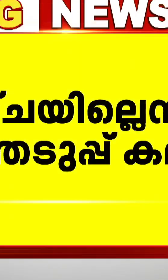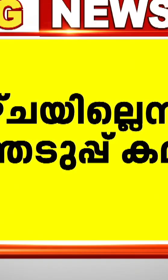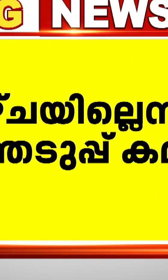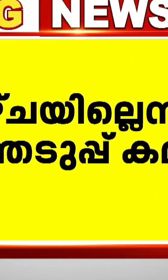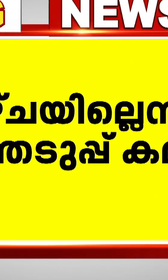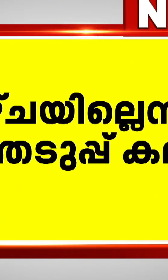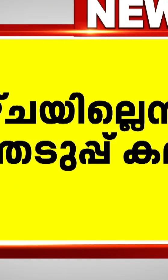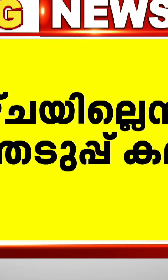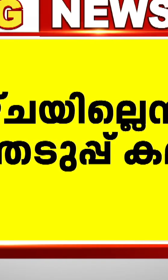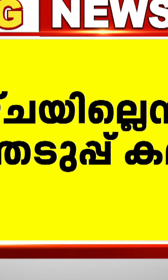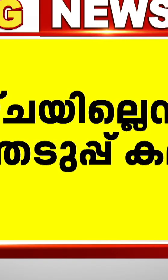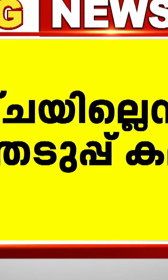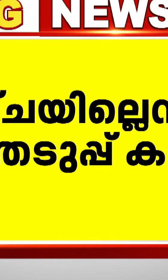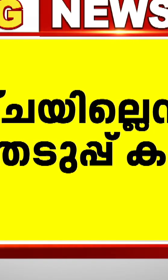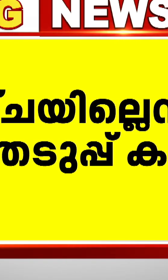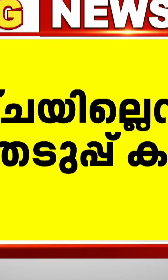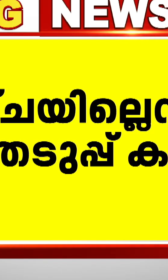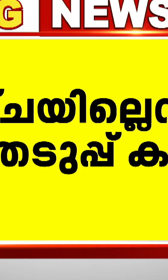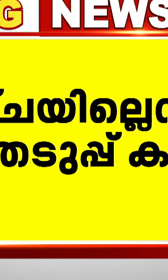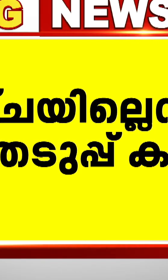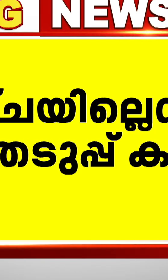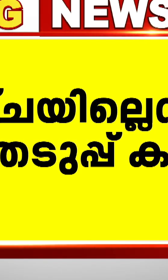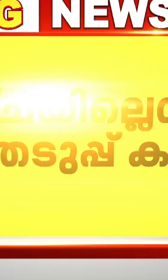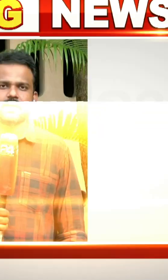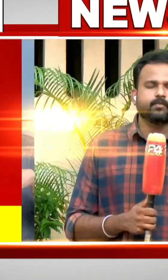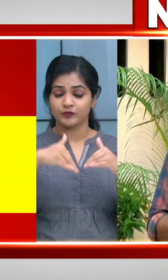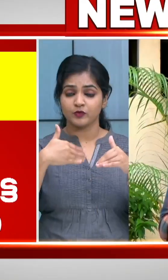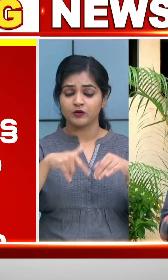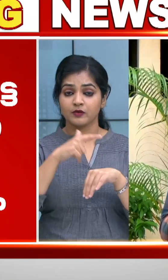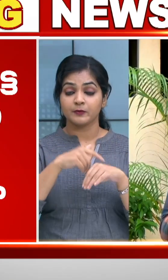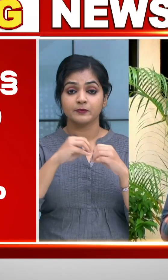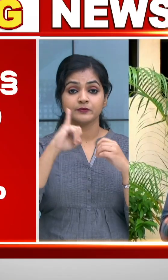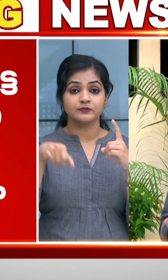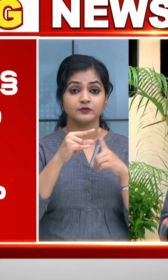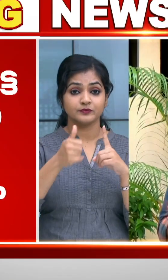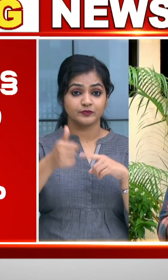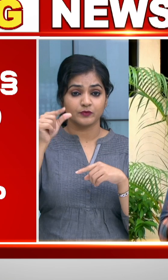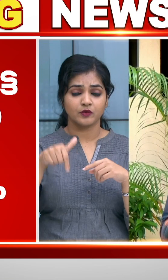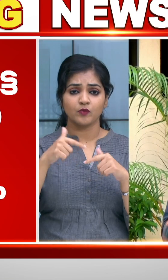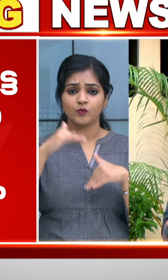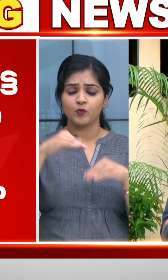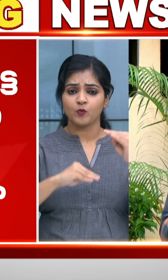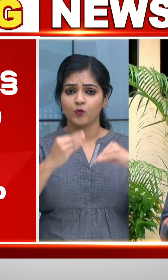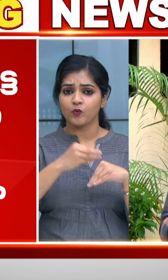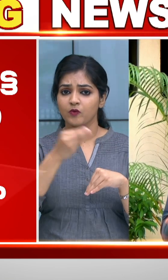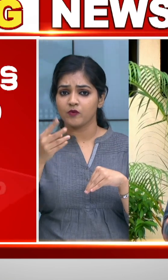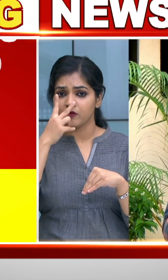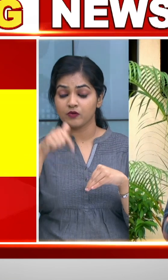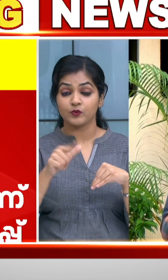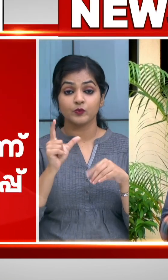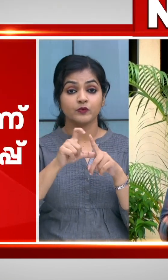ഗോപികൃഷ്ണൻ, കാസർഗോഡ് നടന്ന മോക്ക് പോളിൽ BJP സ്ഥാനാർത്ഥിക്ക് അധിക വോട്ട് പോയത് വലിയ ആശയക്കുഴപ്പം ഉണ്ടാക്കിയിരുന്നു. ഇത് UDF